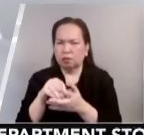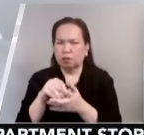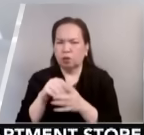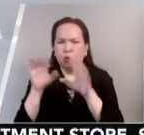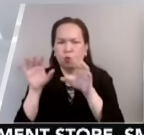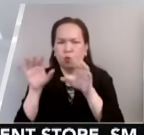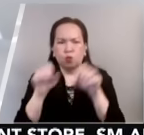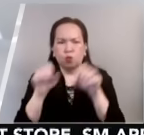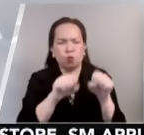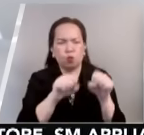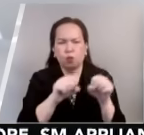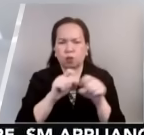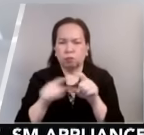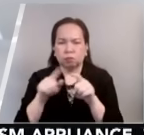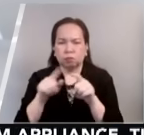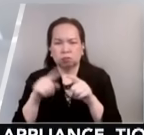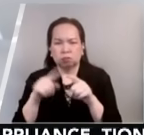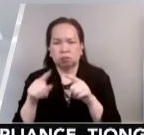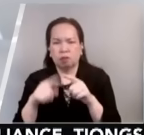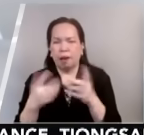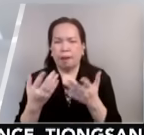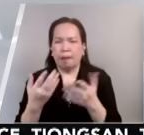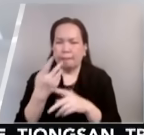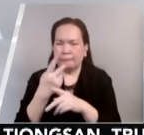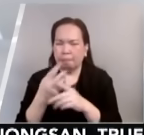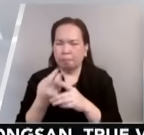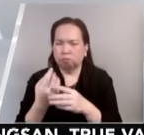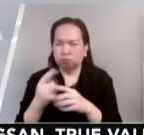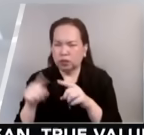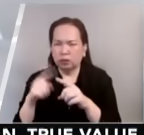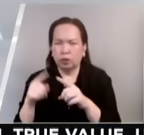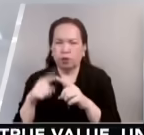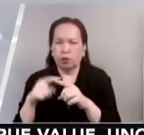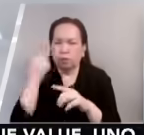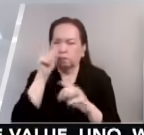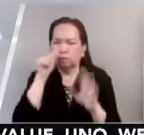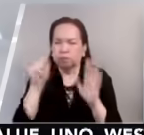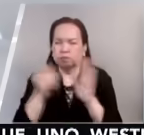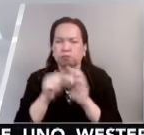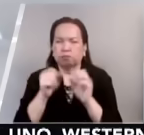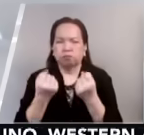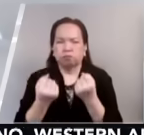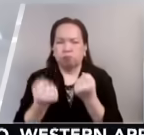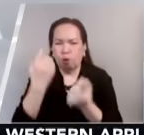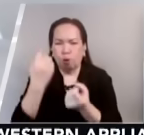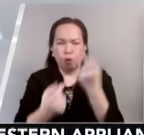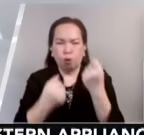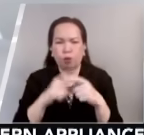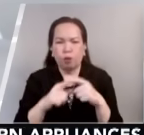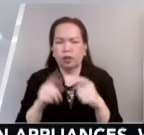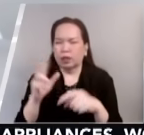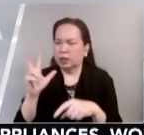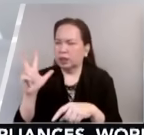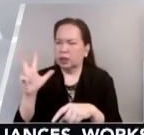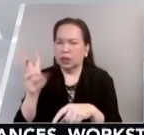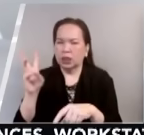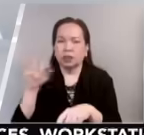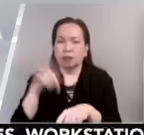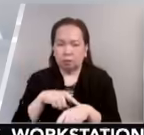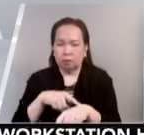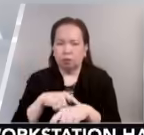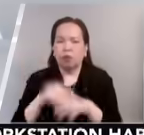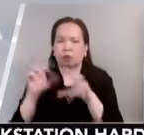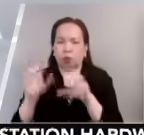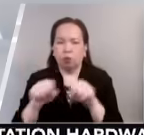ah mga illegal na paputok at ah nasa 36 na po na insidente at operation po yung ating inilunsad